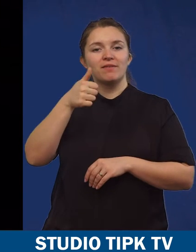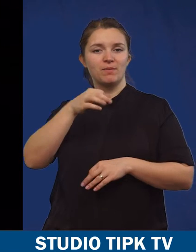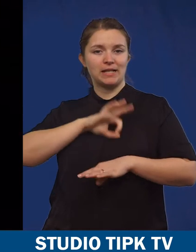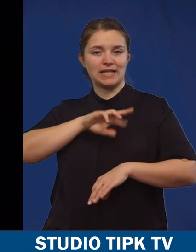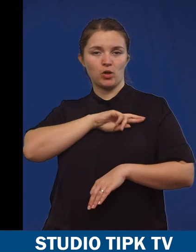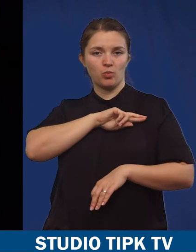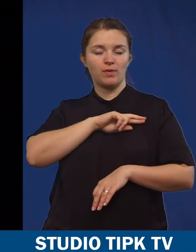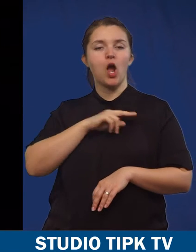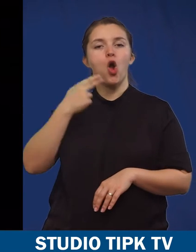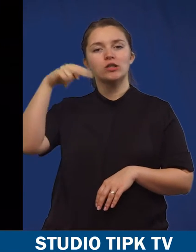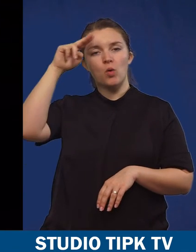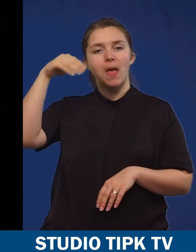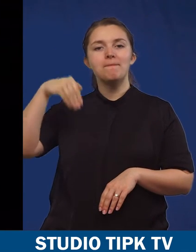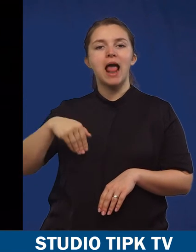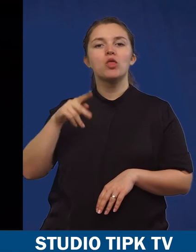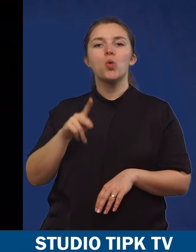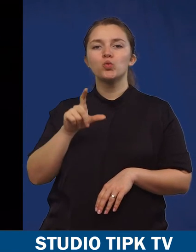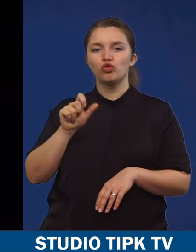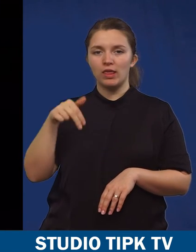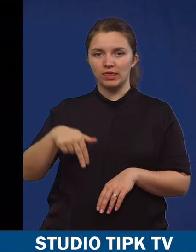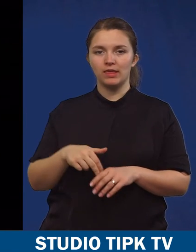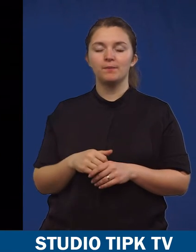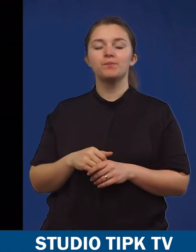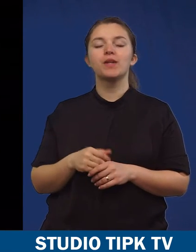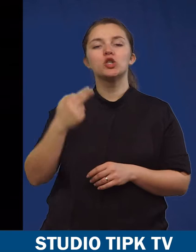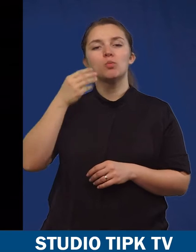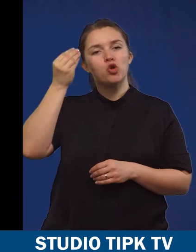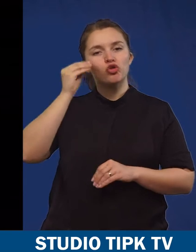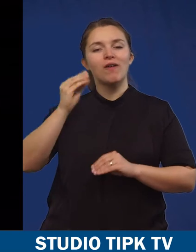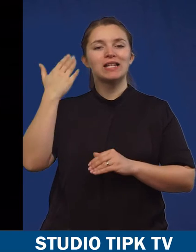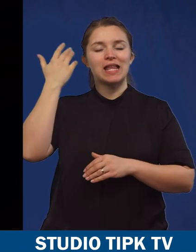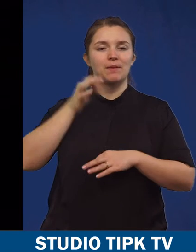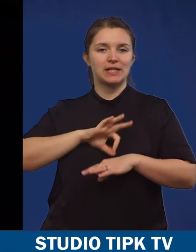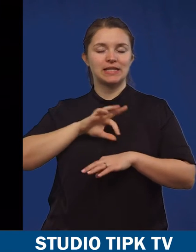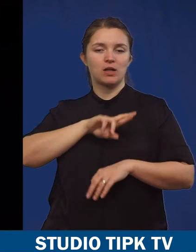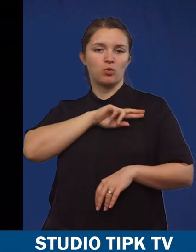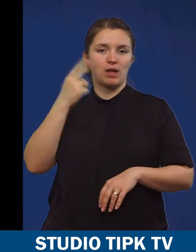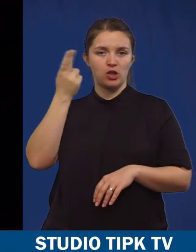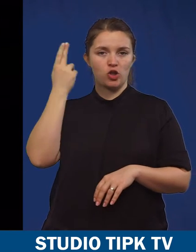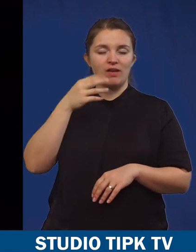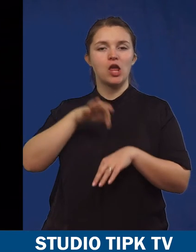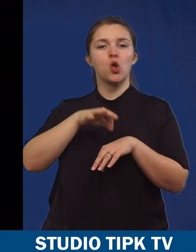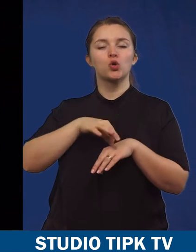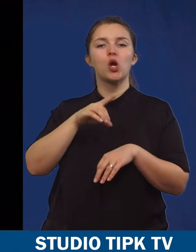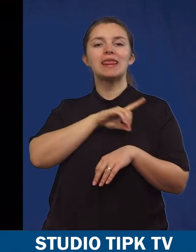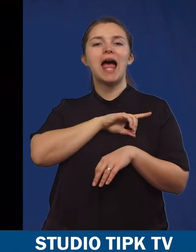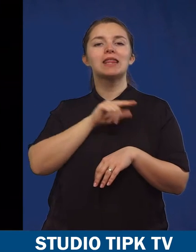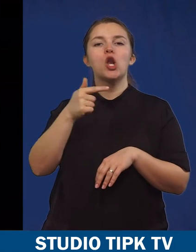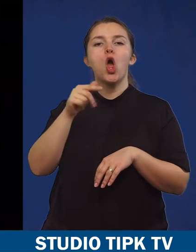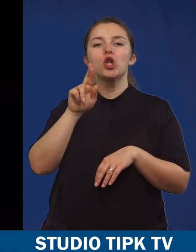republike, gospod Milan Kučan, spoštovani nekdanji predsednik Republike Slovenije, dr. Danilo